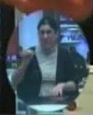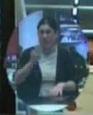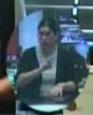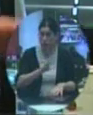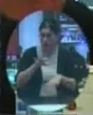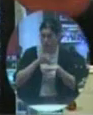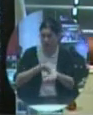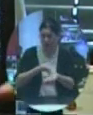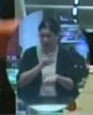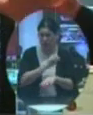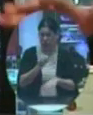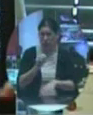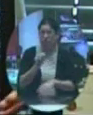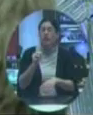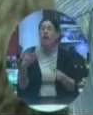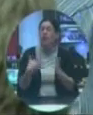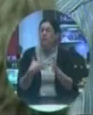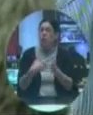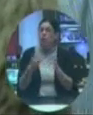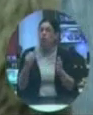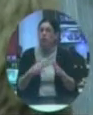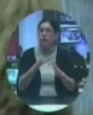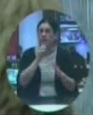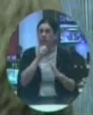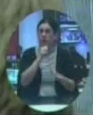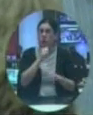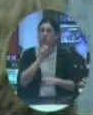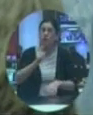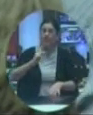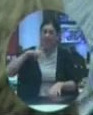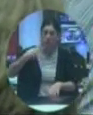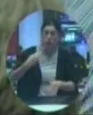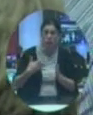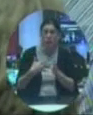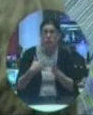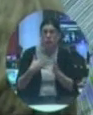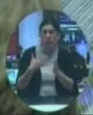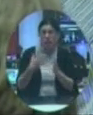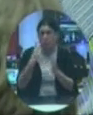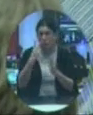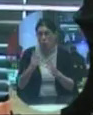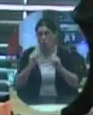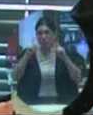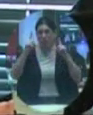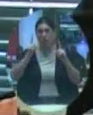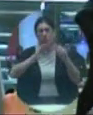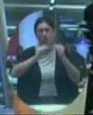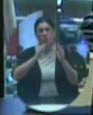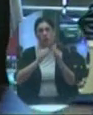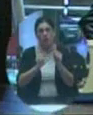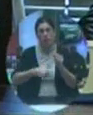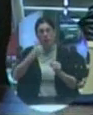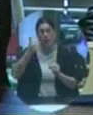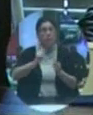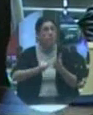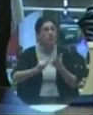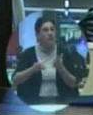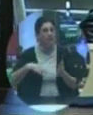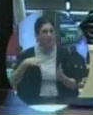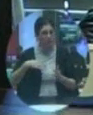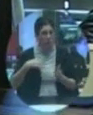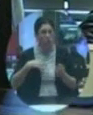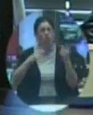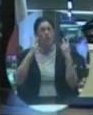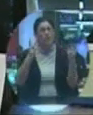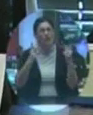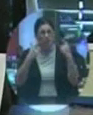לא פעם הביקורות בבתי האבות, שאמורות להיות ביקורות פתע, מתואמות עם הבעלים. משרד הבריאות, ובעיקר מערך